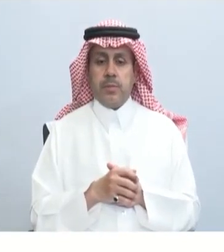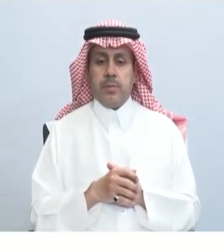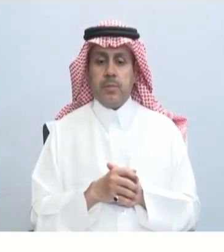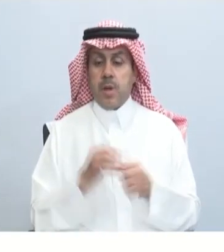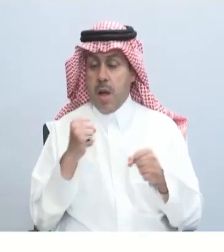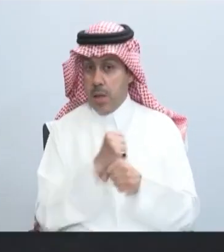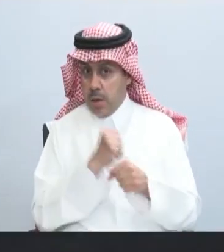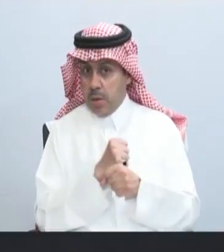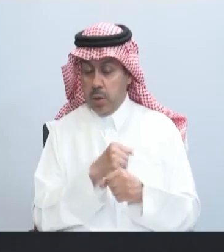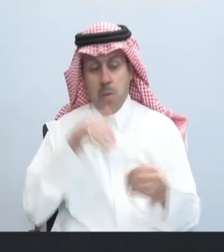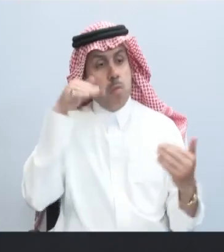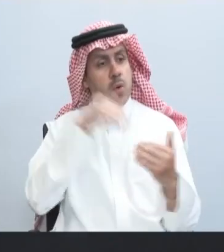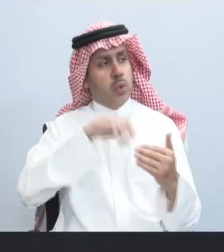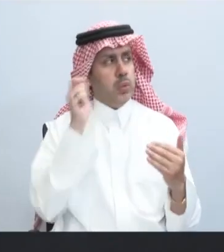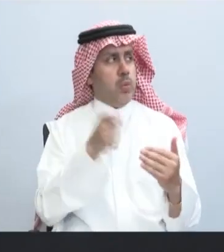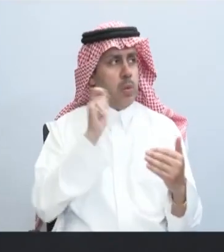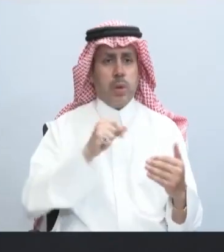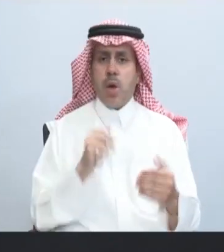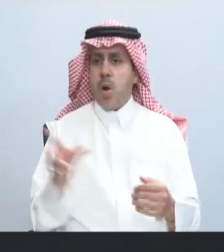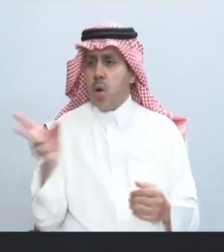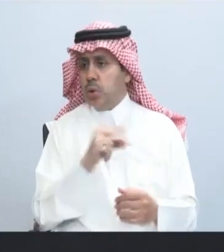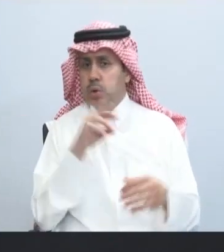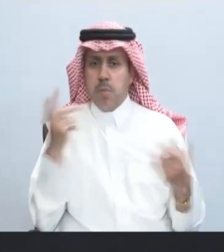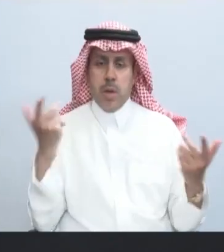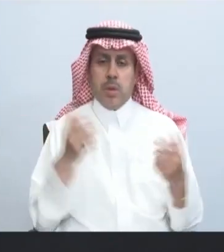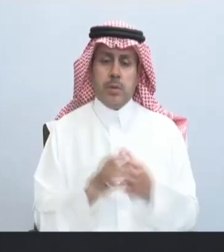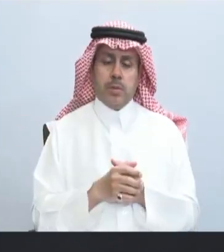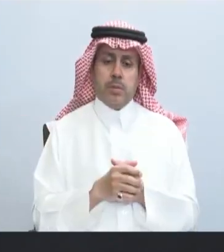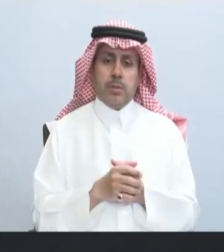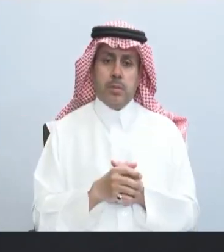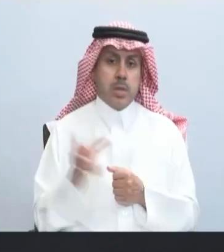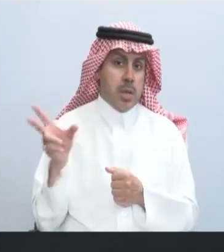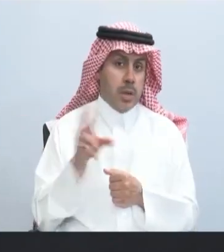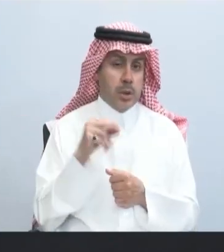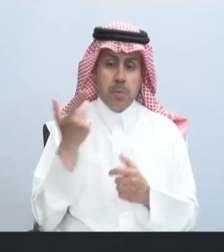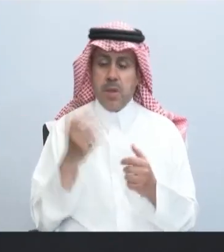حدثت المعركه ما هي نتيجه غزوه احد يا